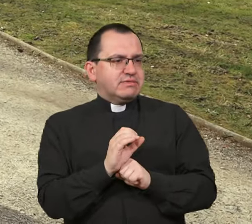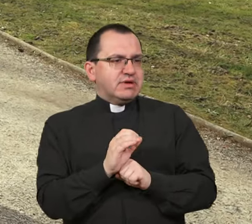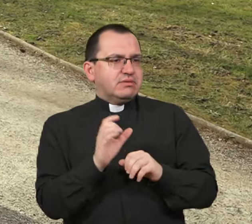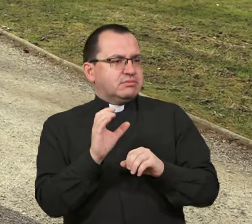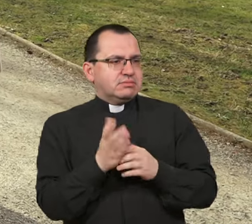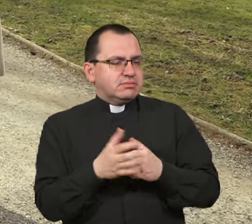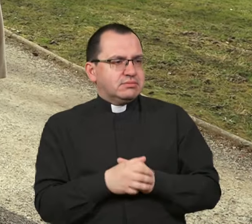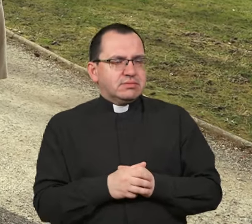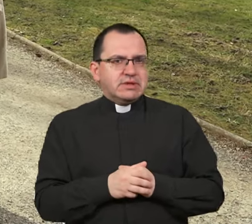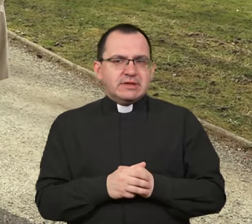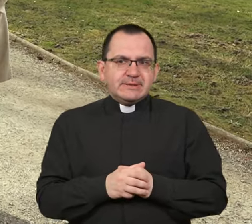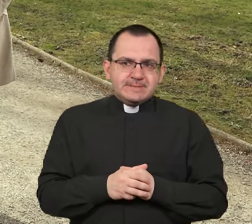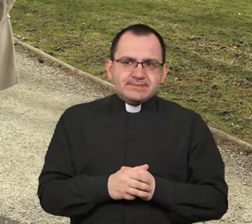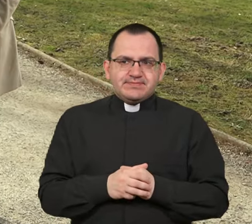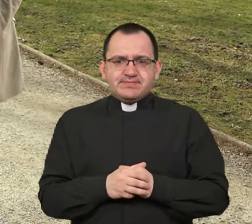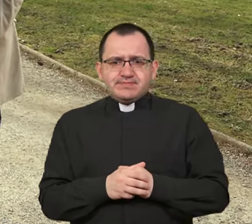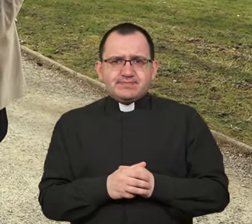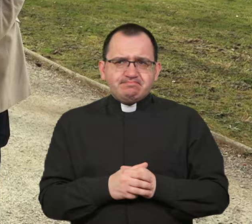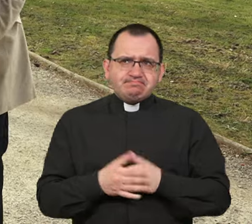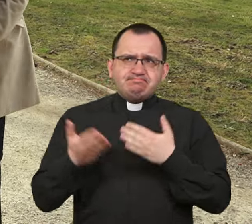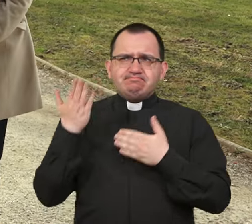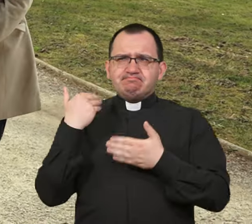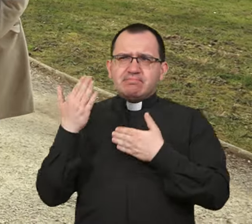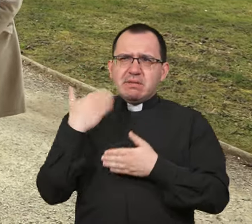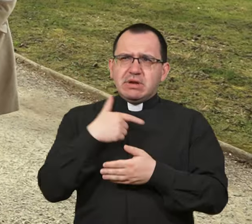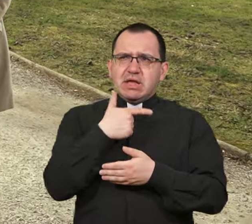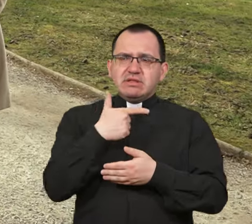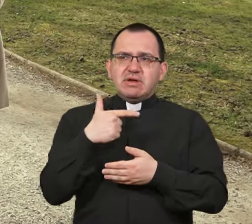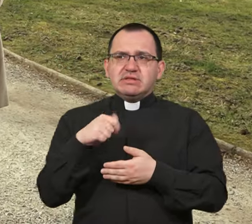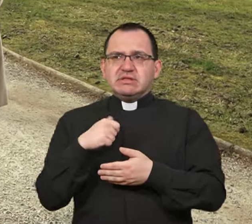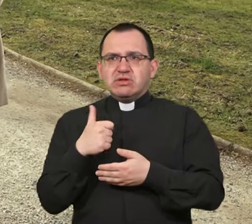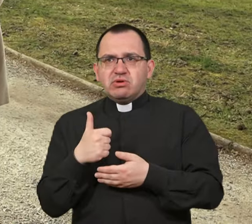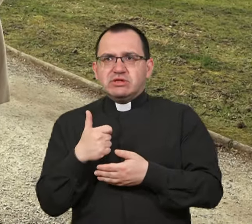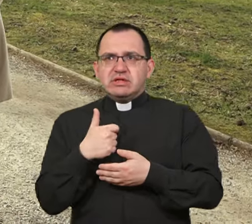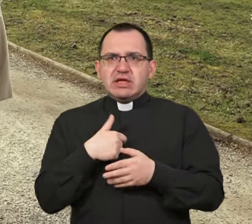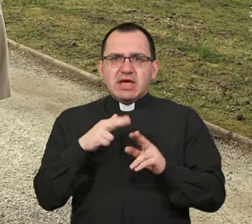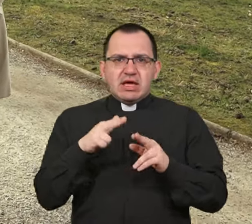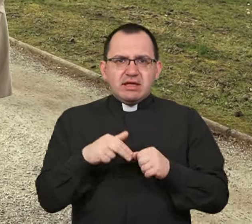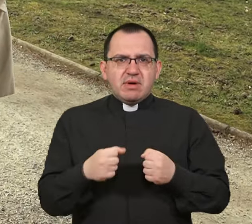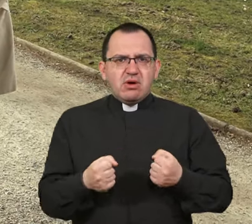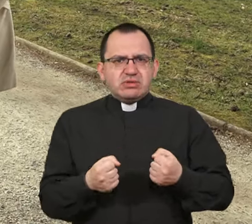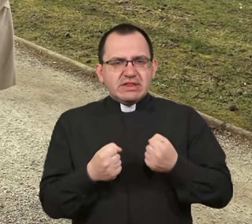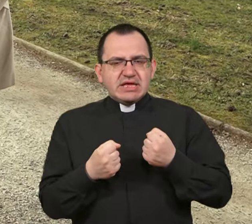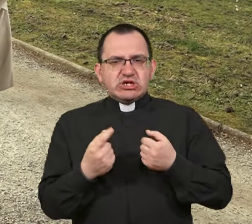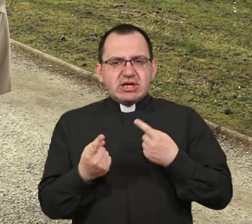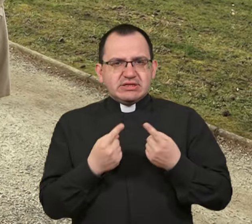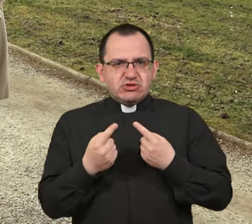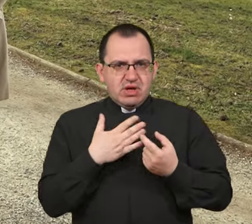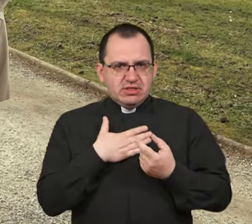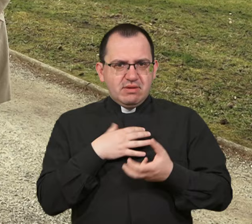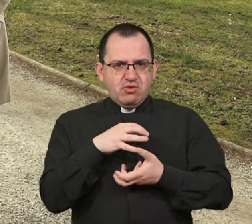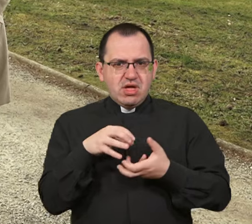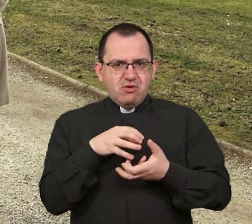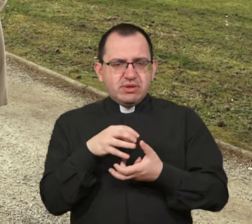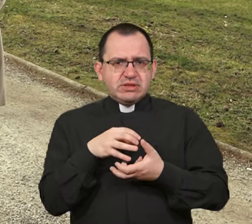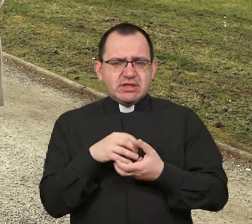župi? Pa prije nekakvih 20 godina sam zapravo imala jednu malo tešku situaciju u svojoj obitelji koja